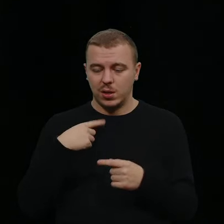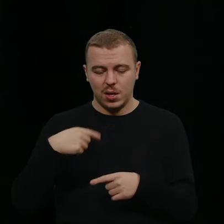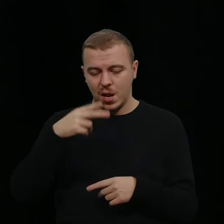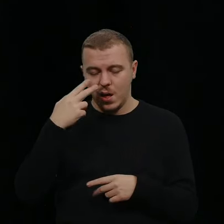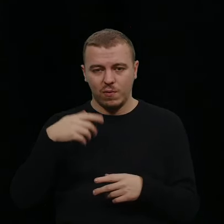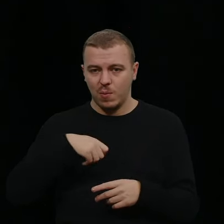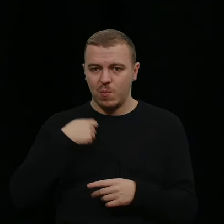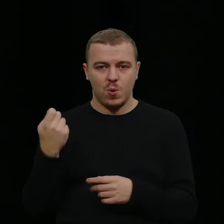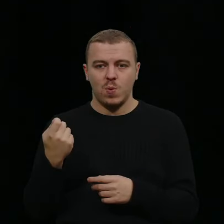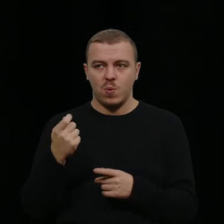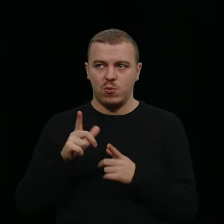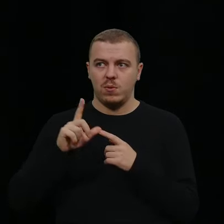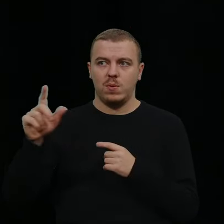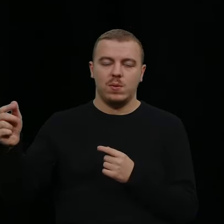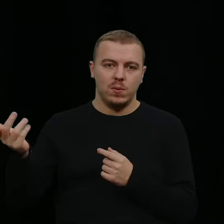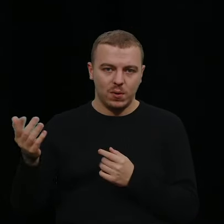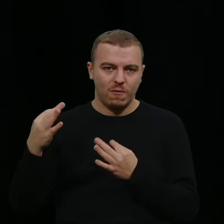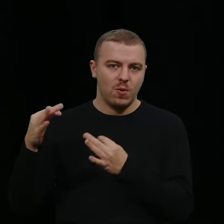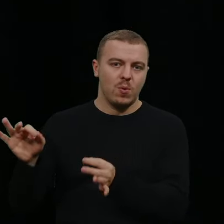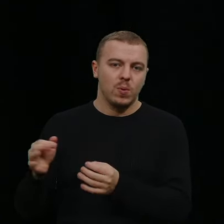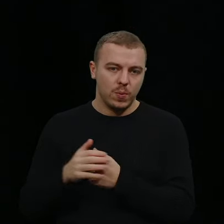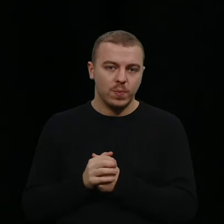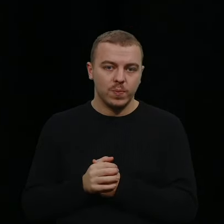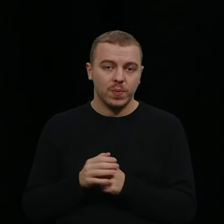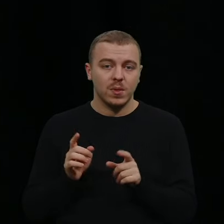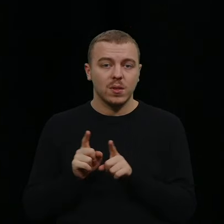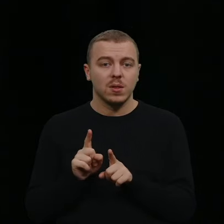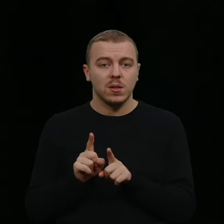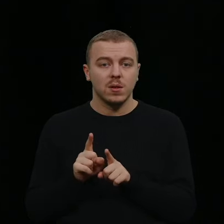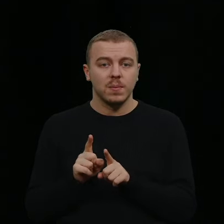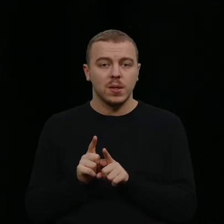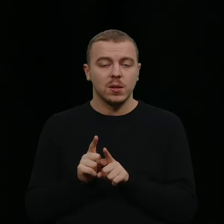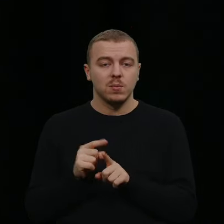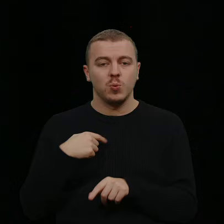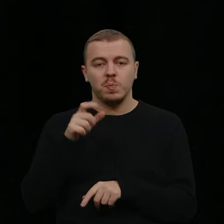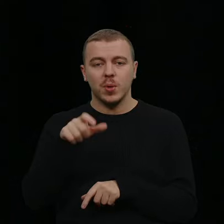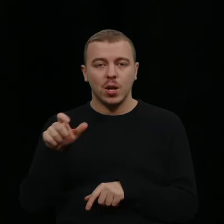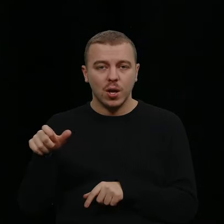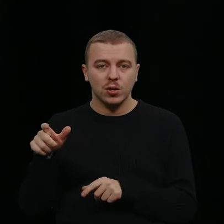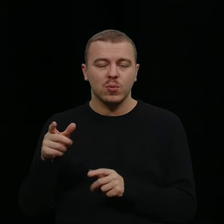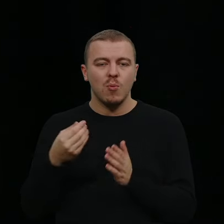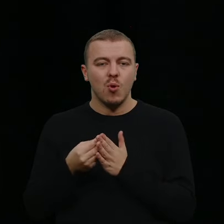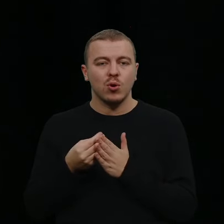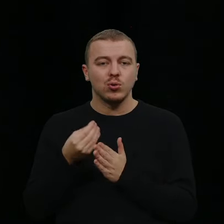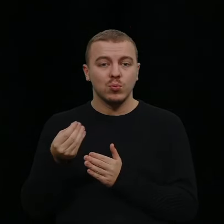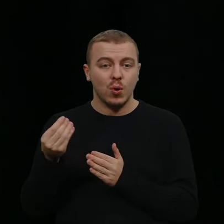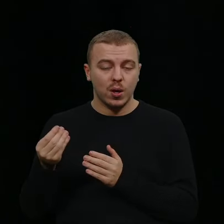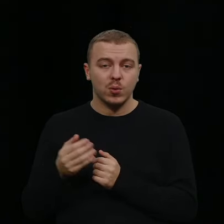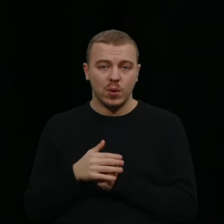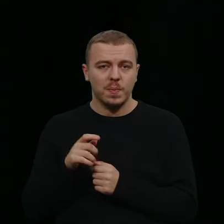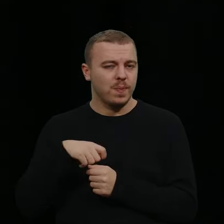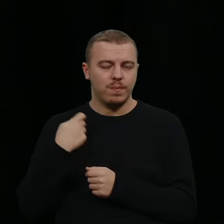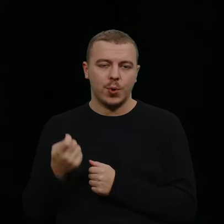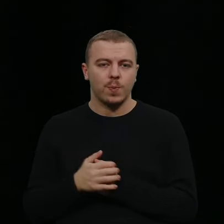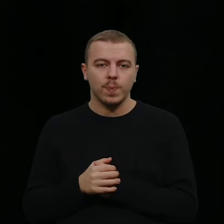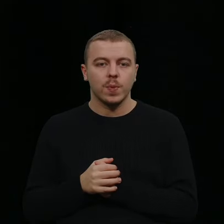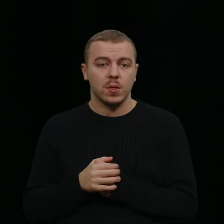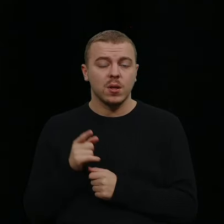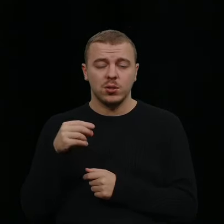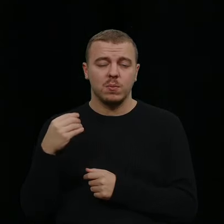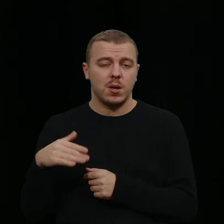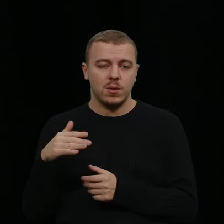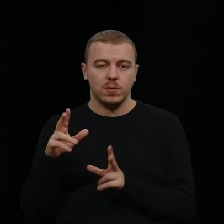mum kaip valstybei ir didžiulė netektis mum kaip, nu, kaip piliečiam, kaip mokesčių mokėtojam, nes tai yra tikrai